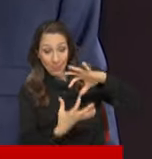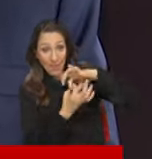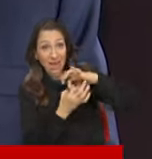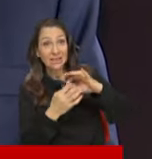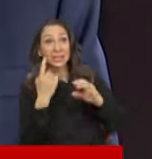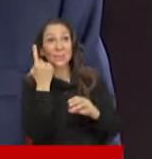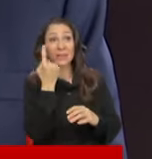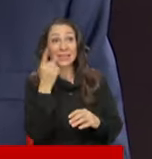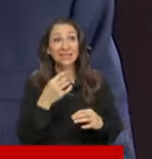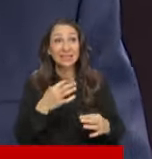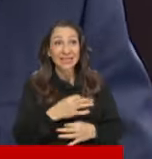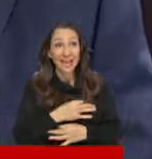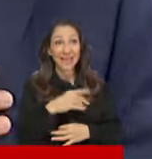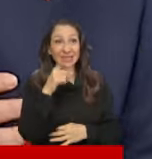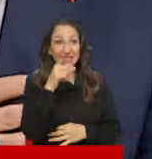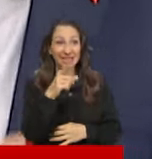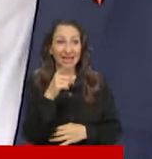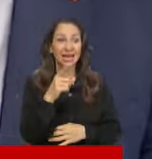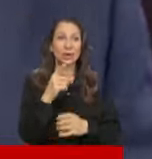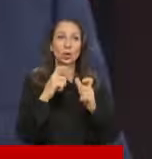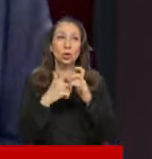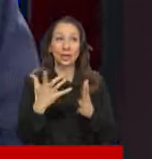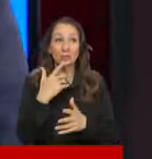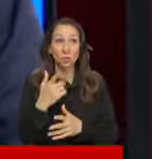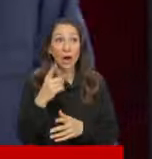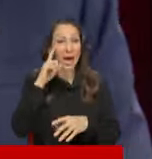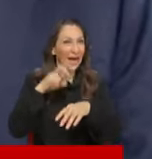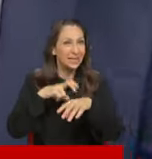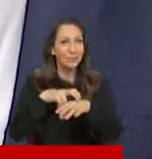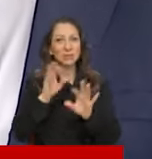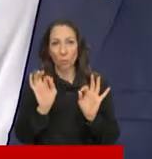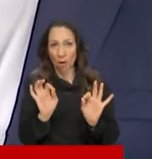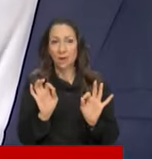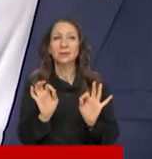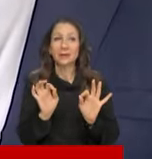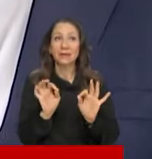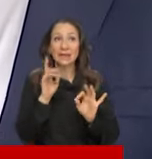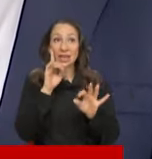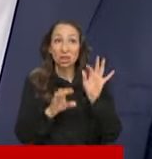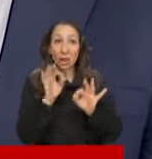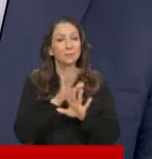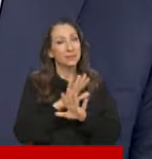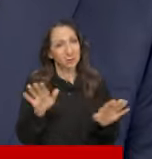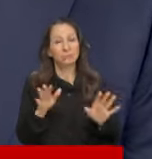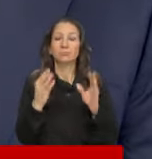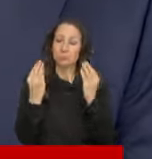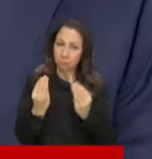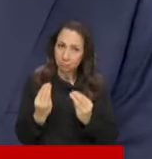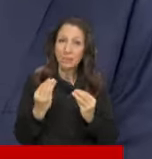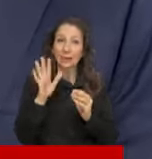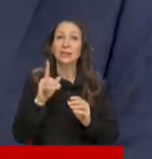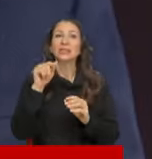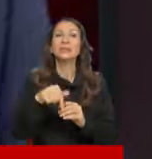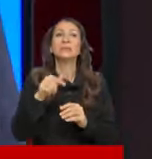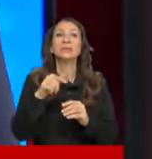sadece birisidir Saygılar demiş Size de günaydın diyor hatırlatması bu şekilde Eee incelendi mi incelendi Tamam peki o zaman